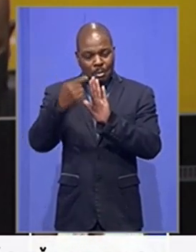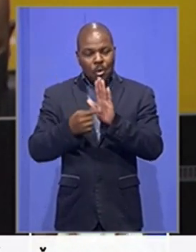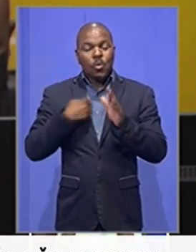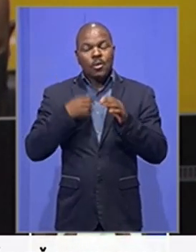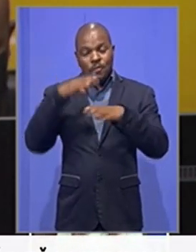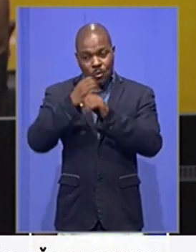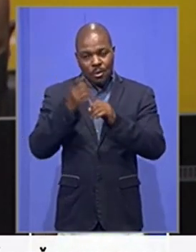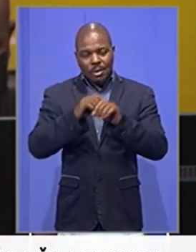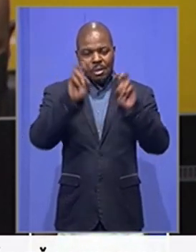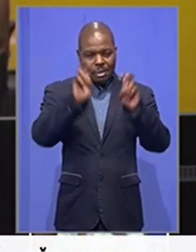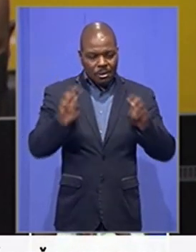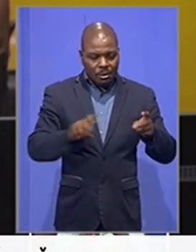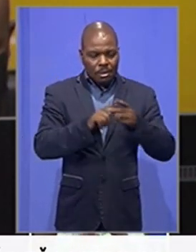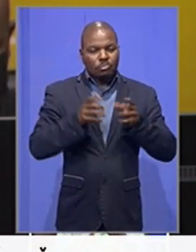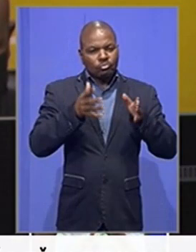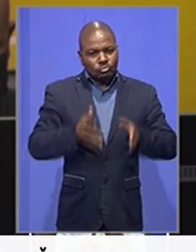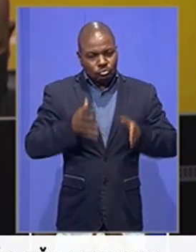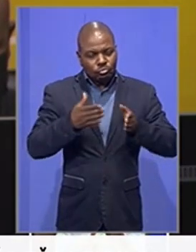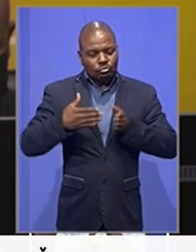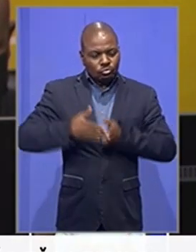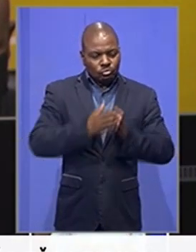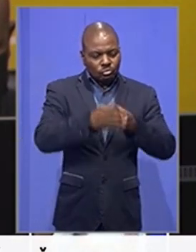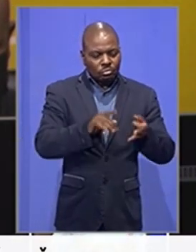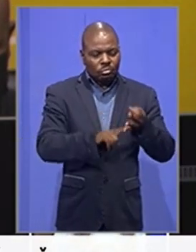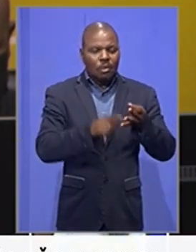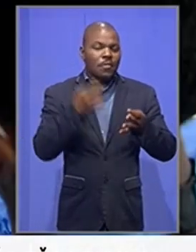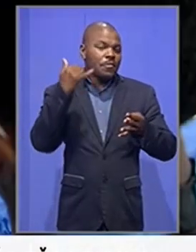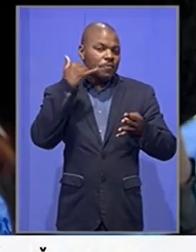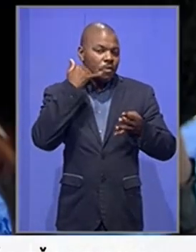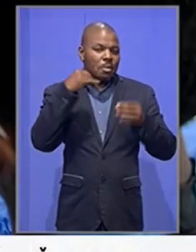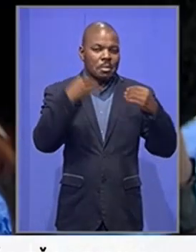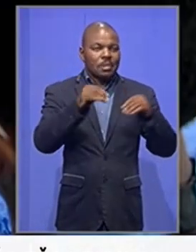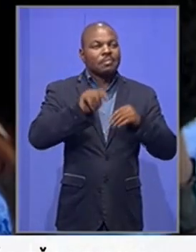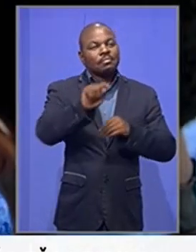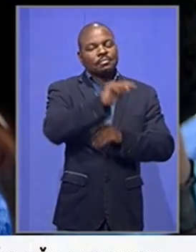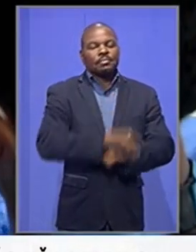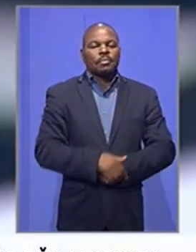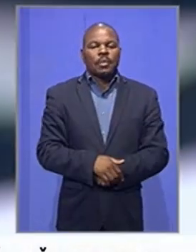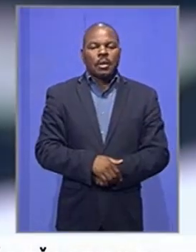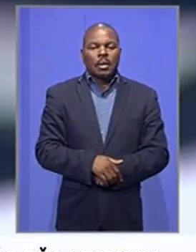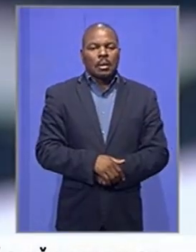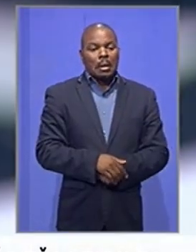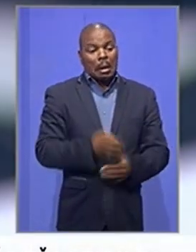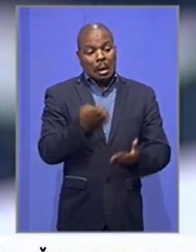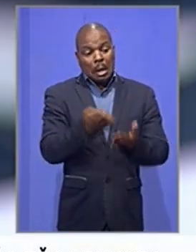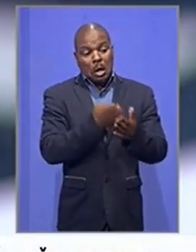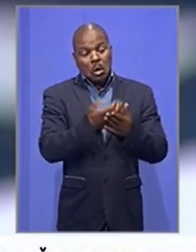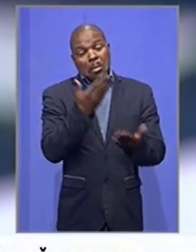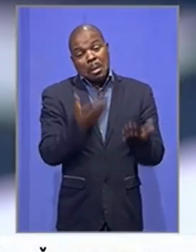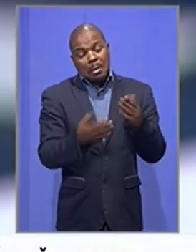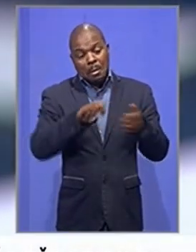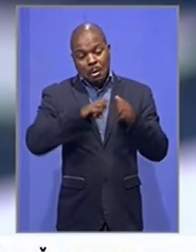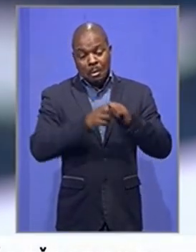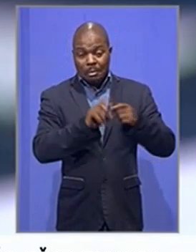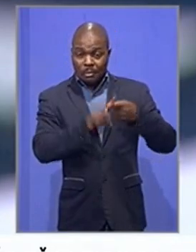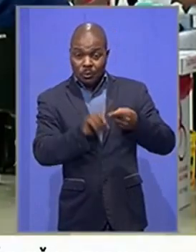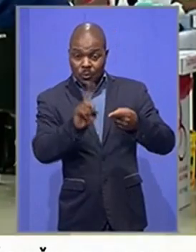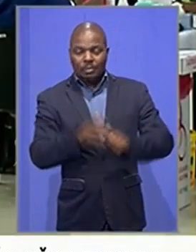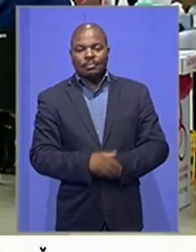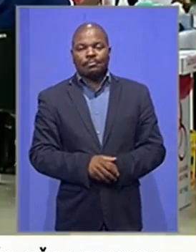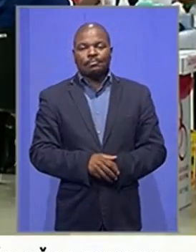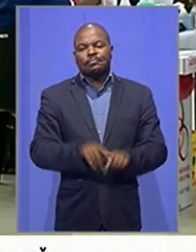electricity, rail, ports, telecommunication. Mathata ao ikonomi ka lebanago le ona a akaretša kgonagalo ya go